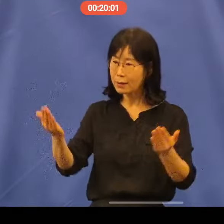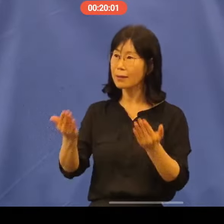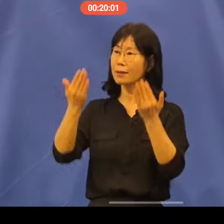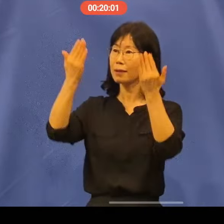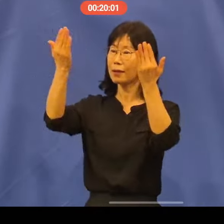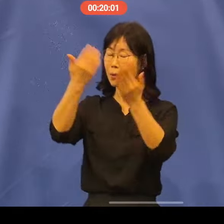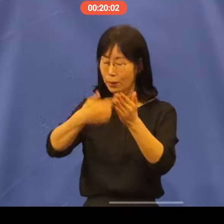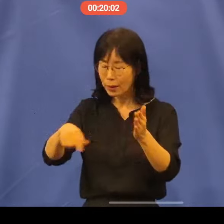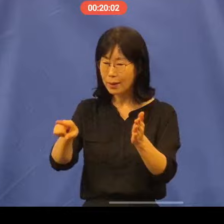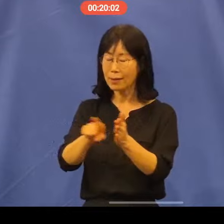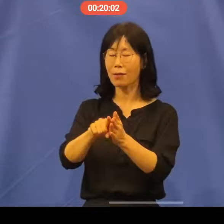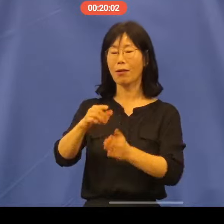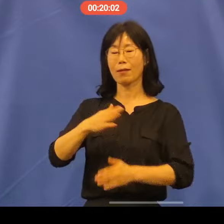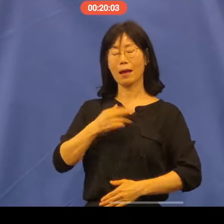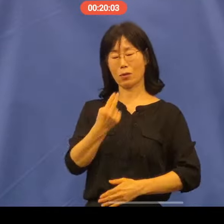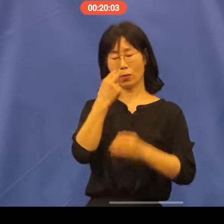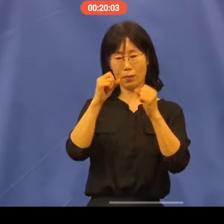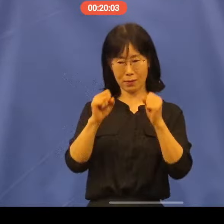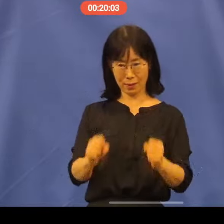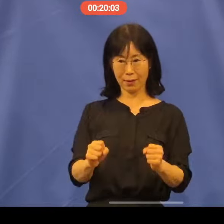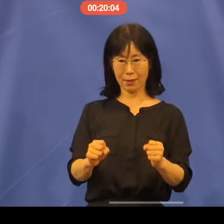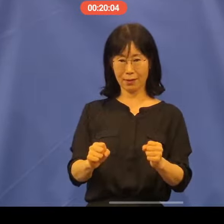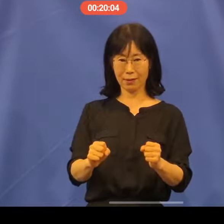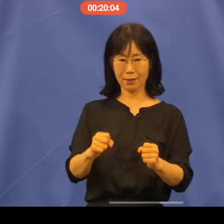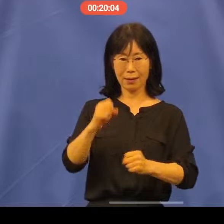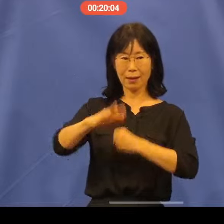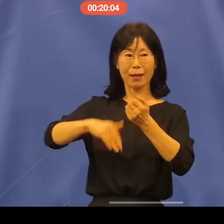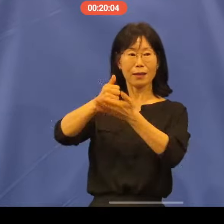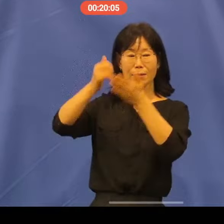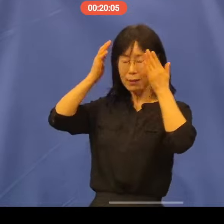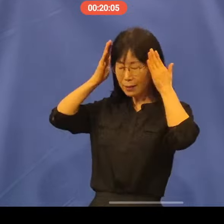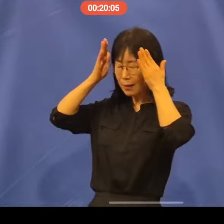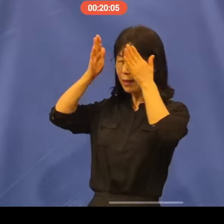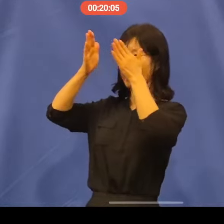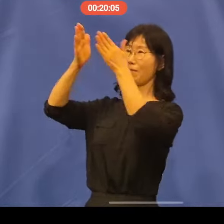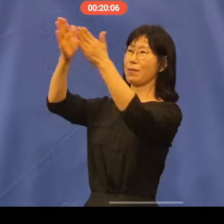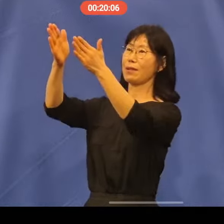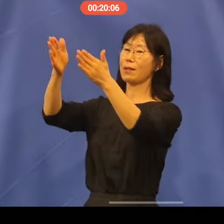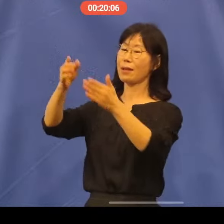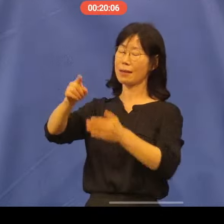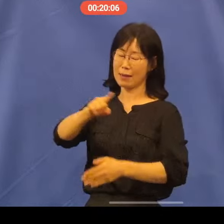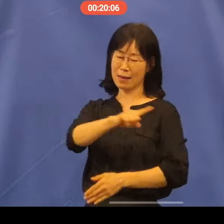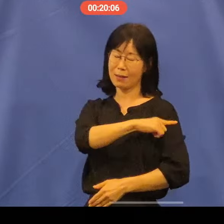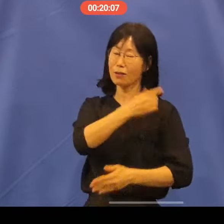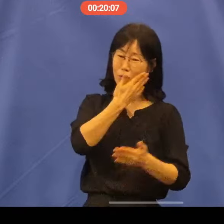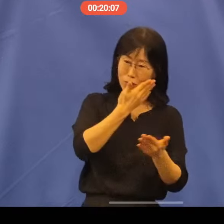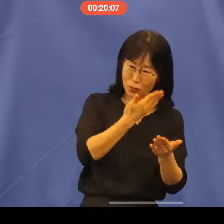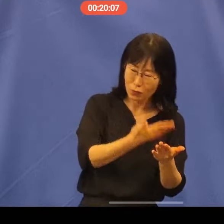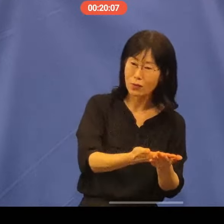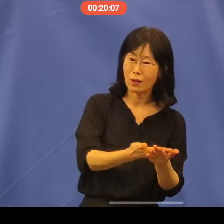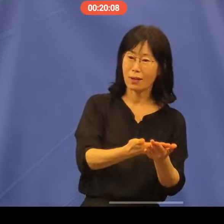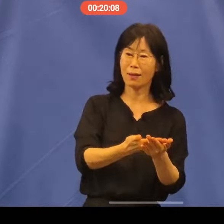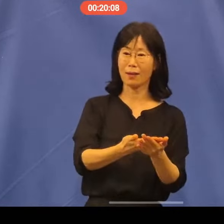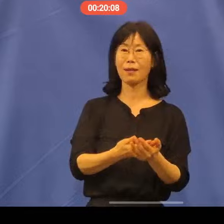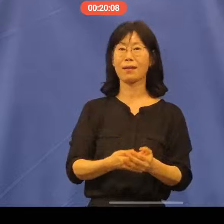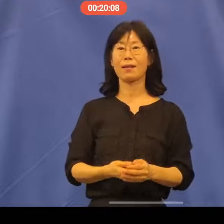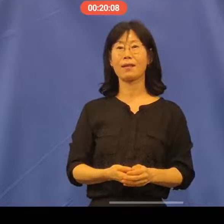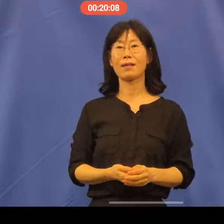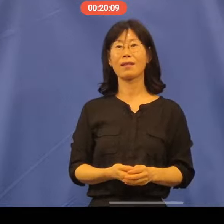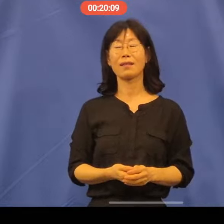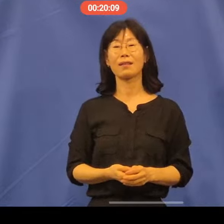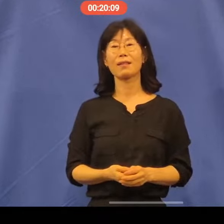맞추면, 정확히 하나님에게 맞추는 일보다 더 우선적인 건 없습니다. 여기서 뒤틀리면요 우리의 인생이 엉망진창이